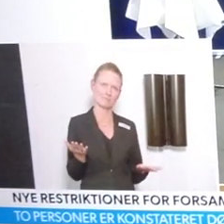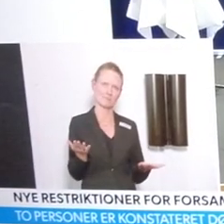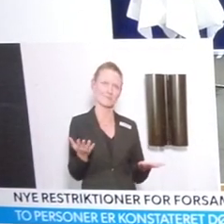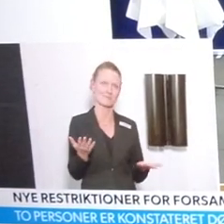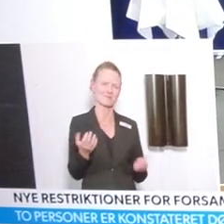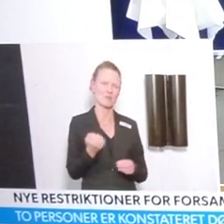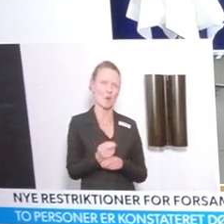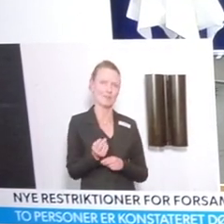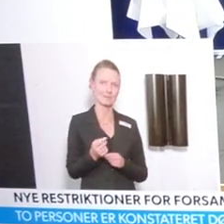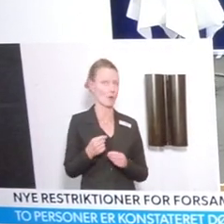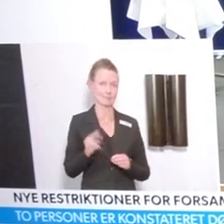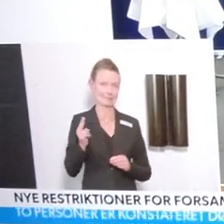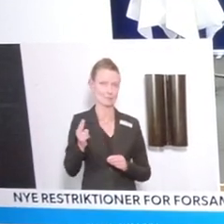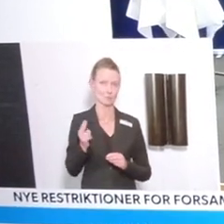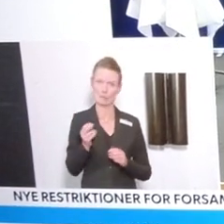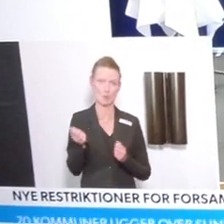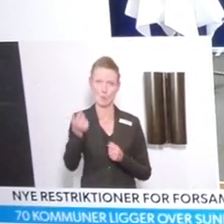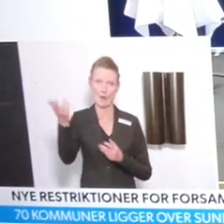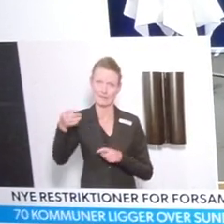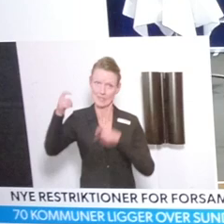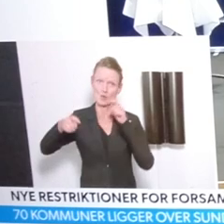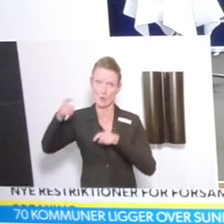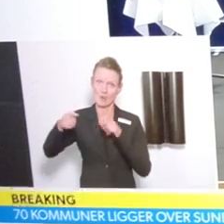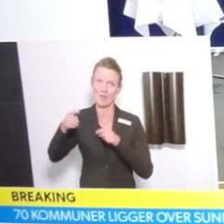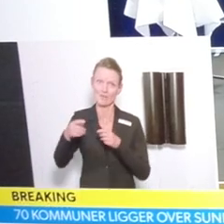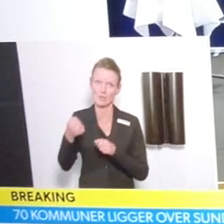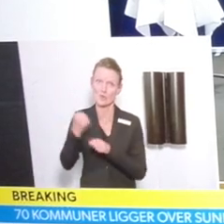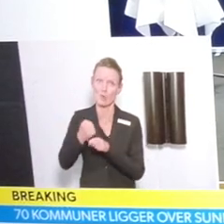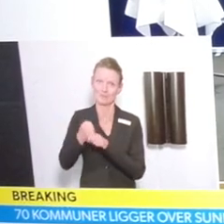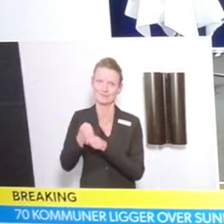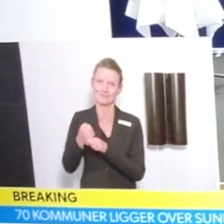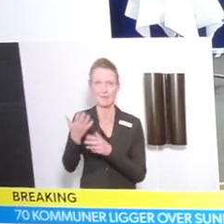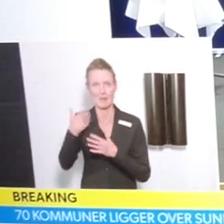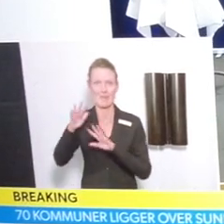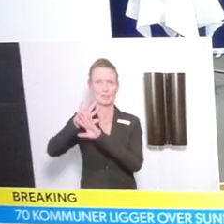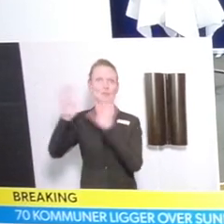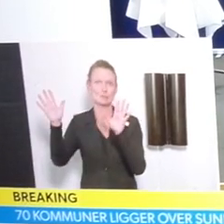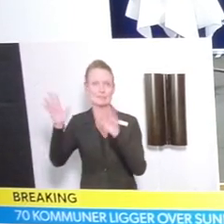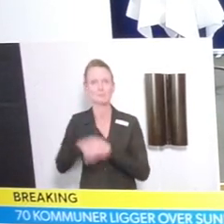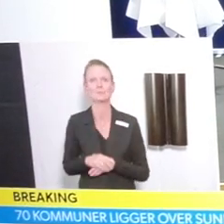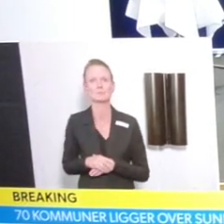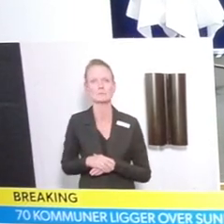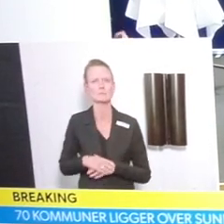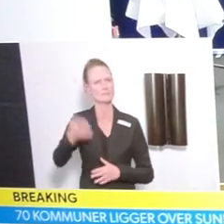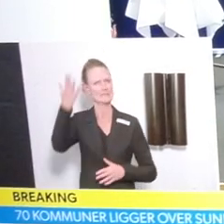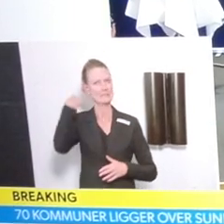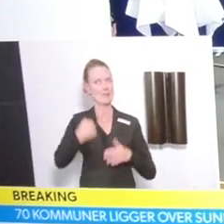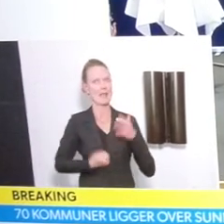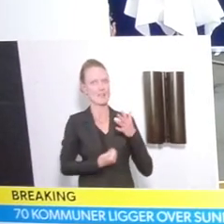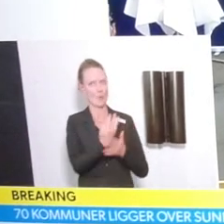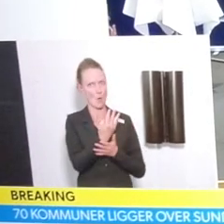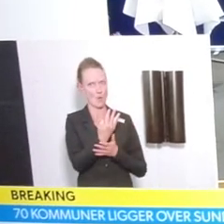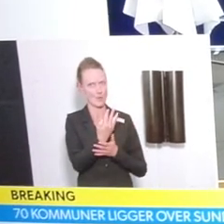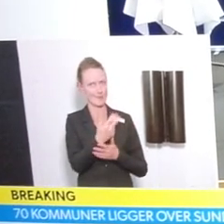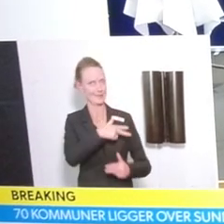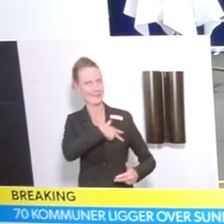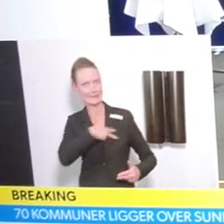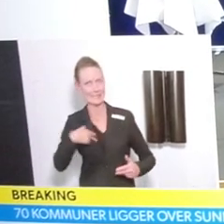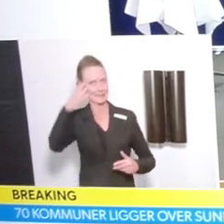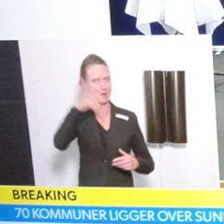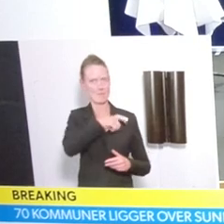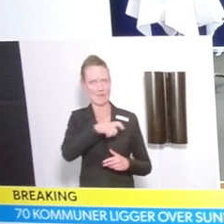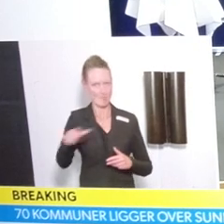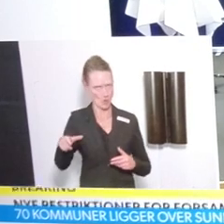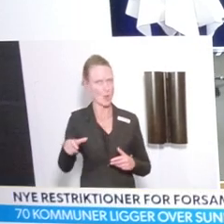her. Og det er helt klart, altså vi har en befolkning, der i foråret i den grad udviste det, som vi